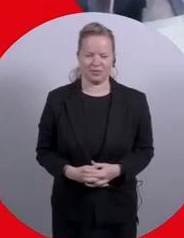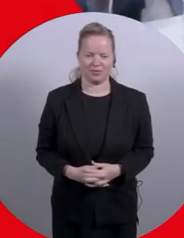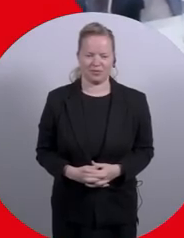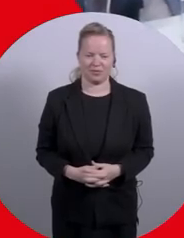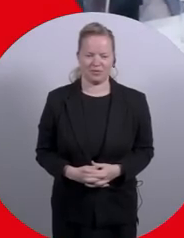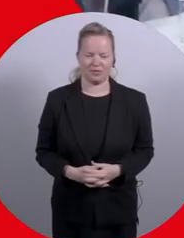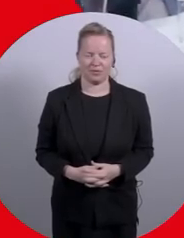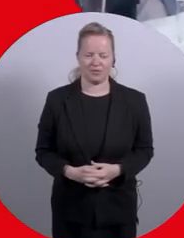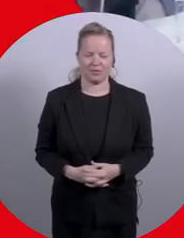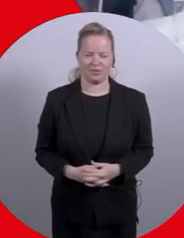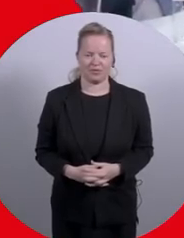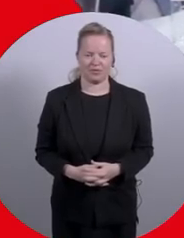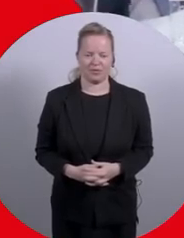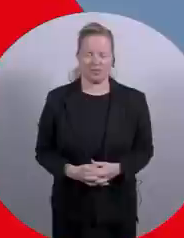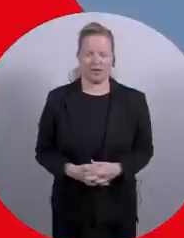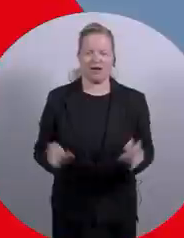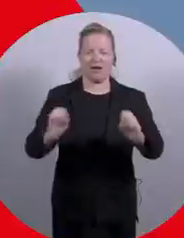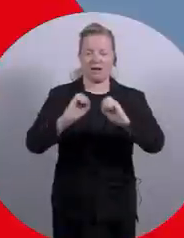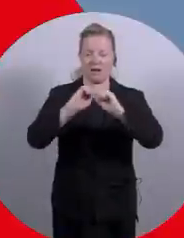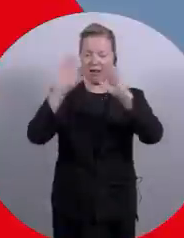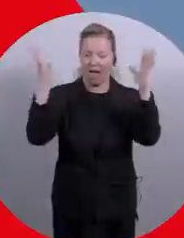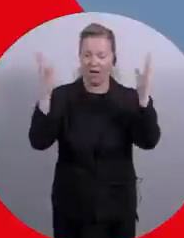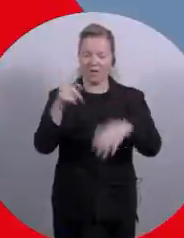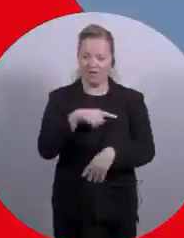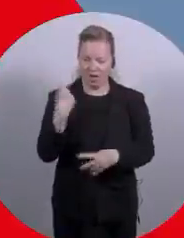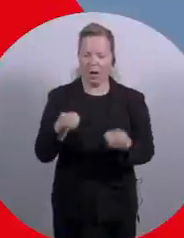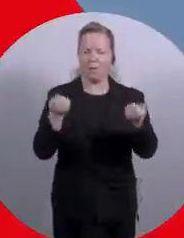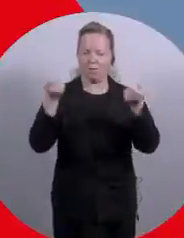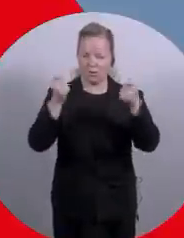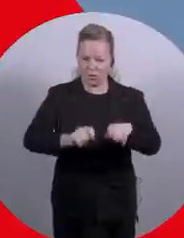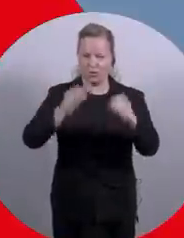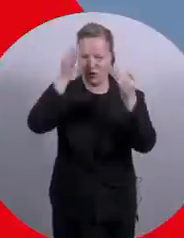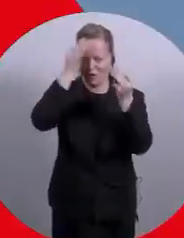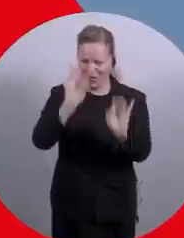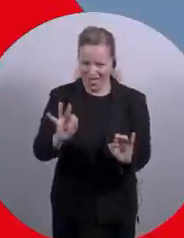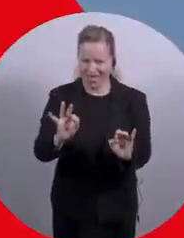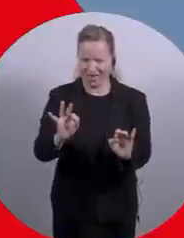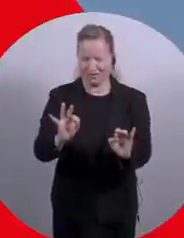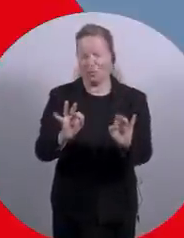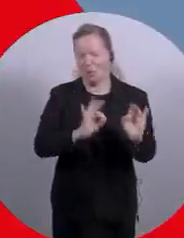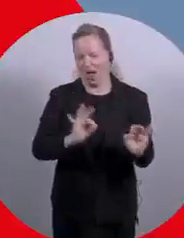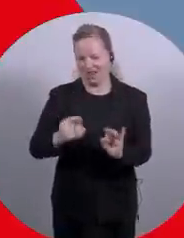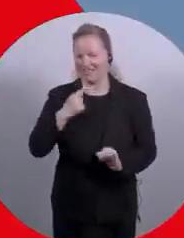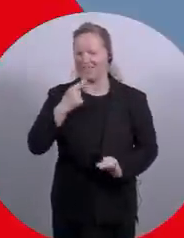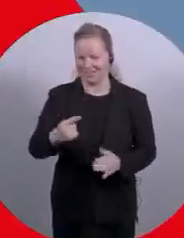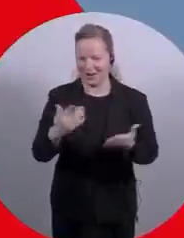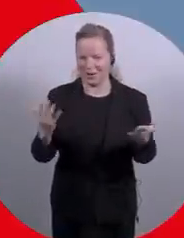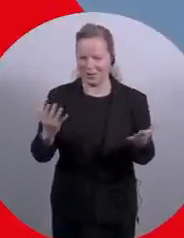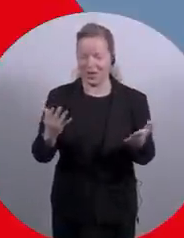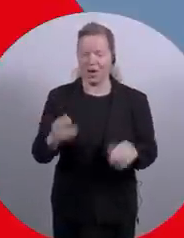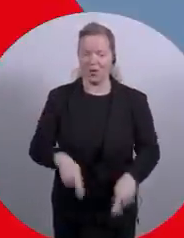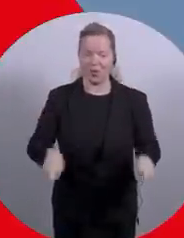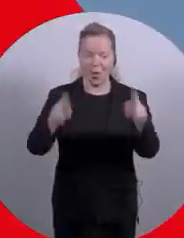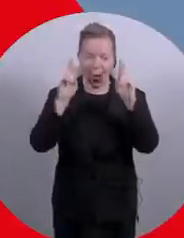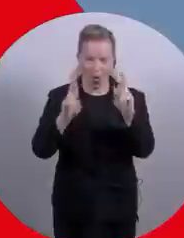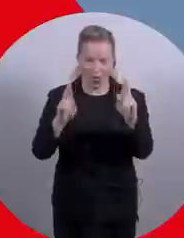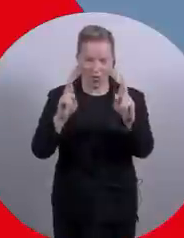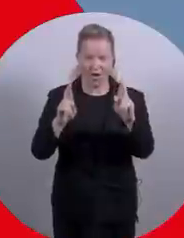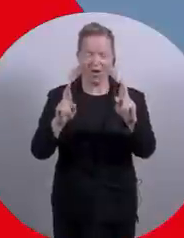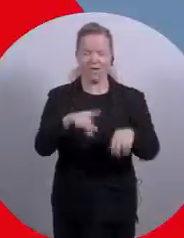der Ordnung halber ist aus klar dass wir beschlussfähig sind und ich hoffe dass wir geeint aus diesem